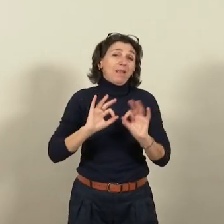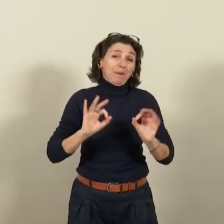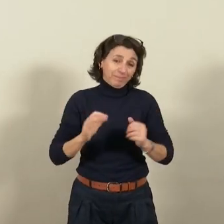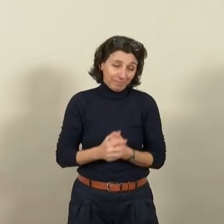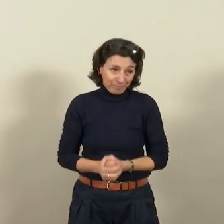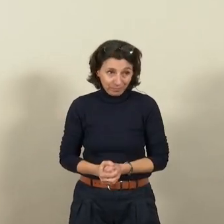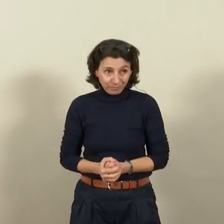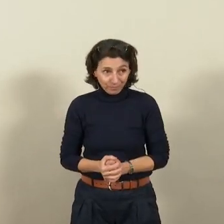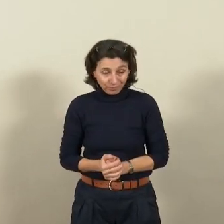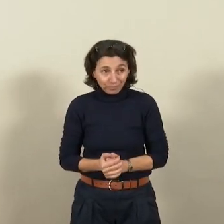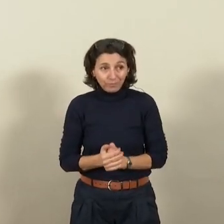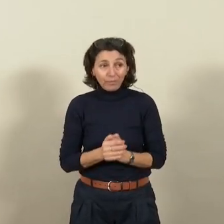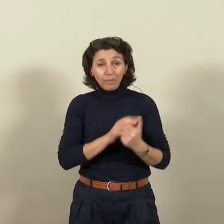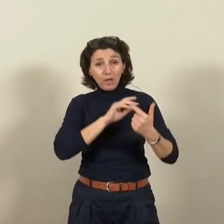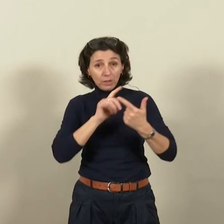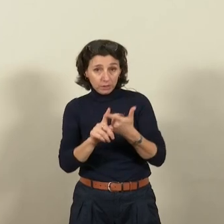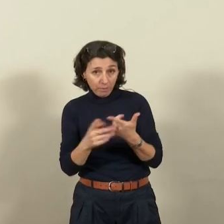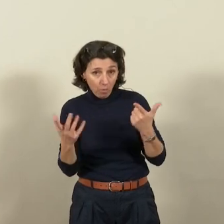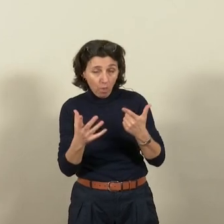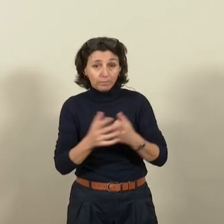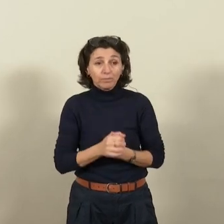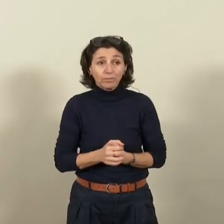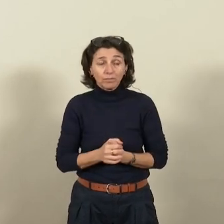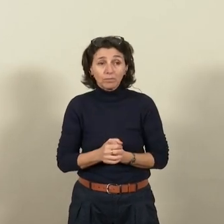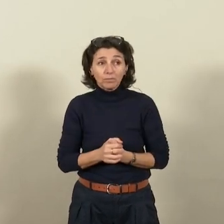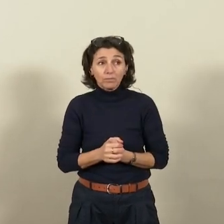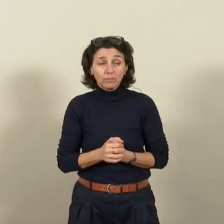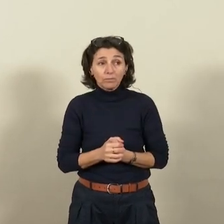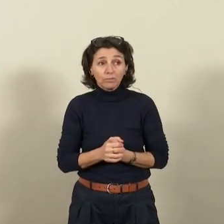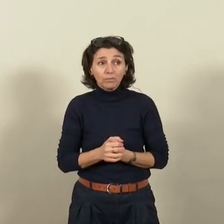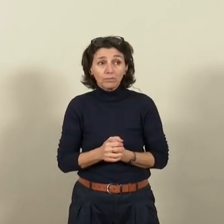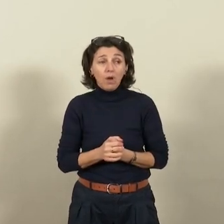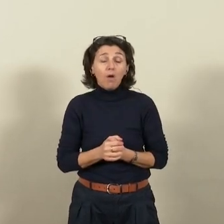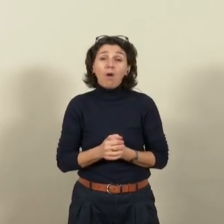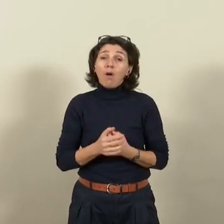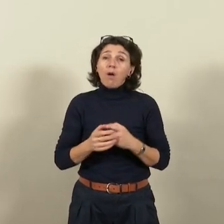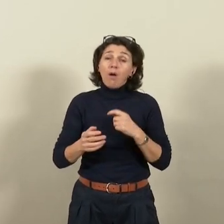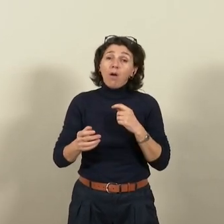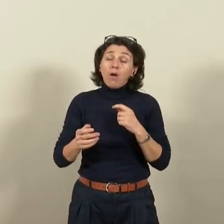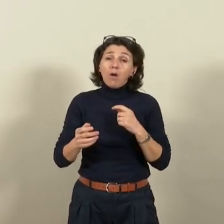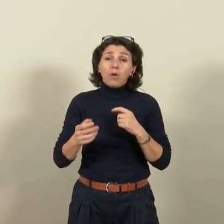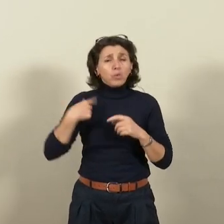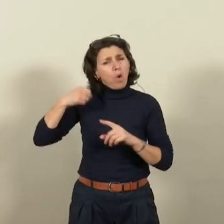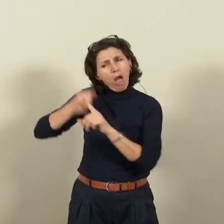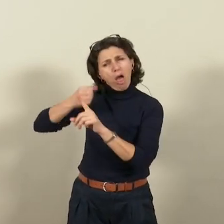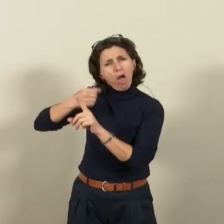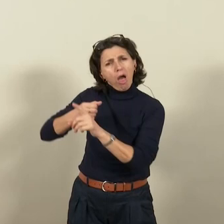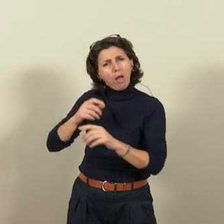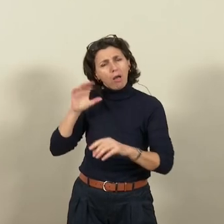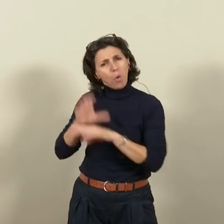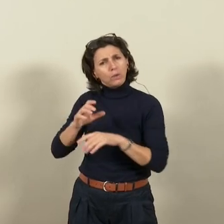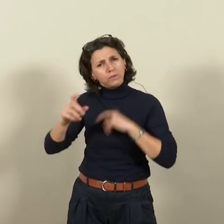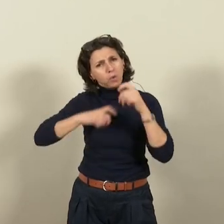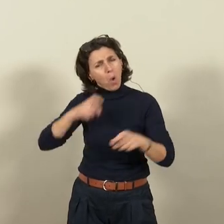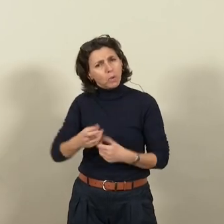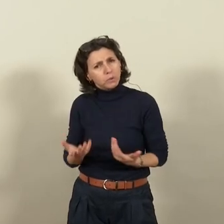d'environnement la deuxième c'est que si le sujet de la lutte contre les violences nous rassemble tous il me semble important de parvenir